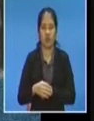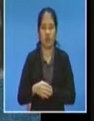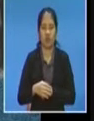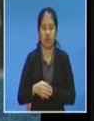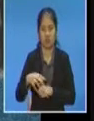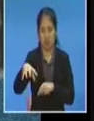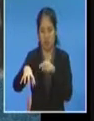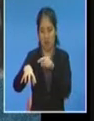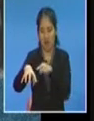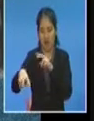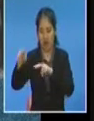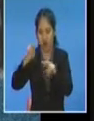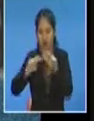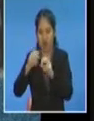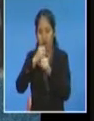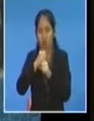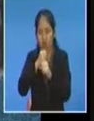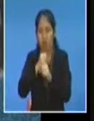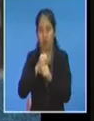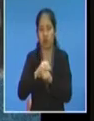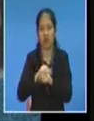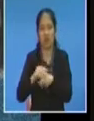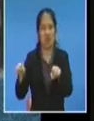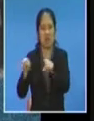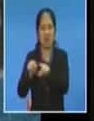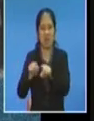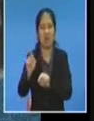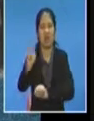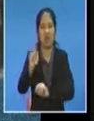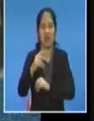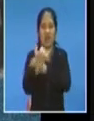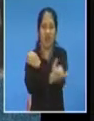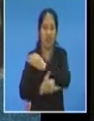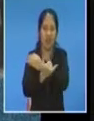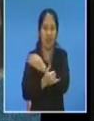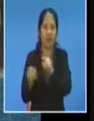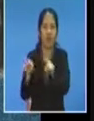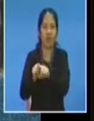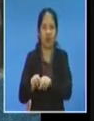คมตะวันตกเราไม่ต้องการครับใครมีหน้าที่ตรงนี้ล่ะครับ